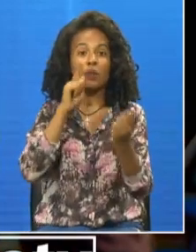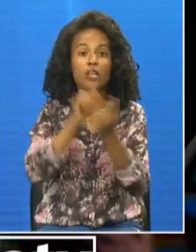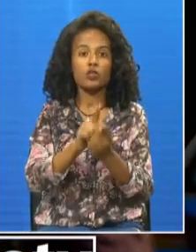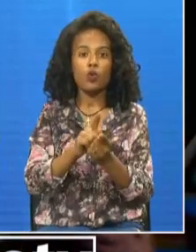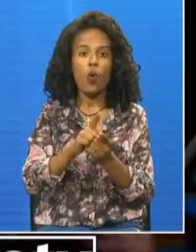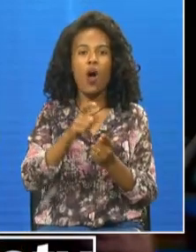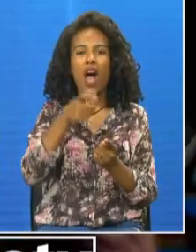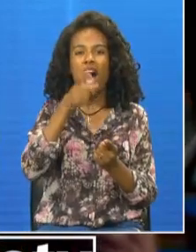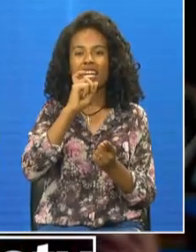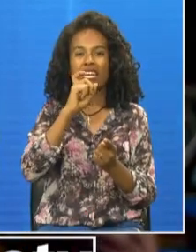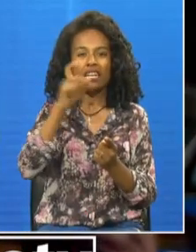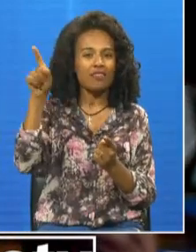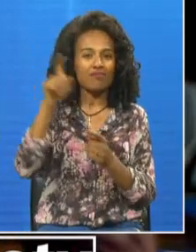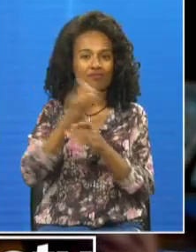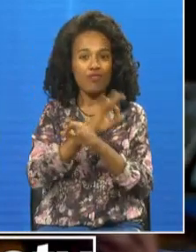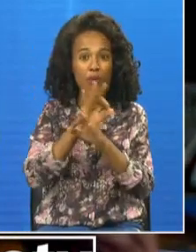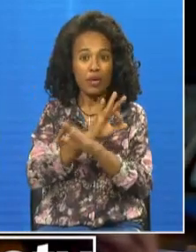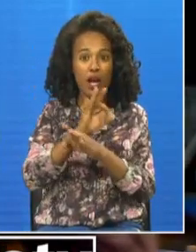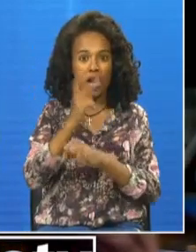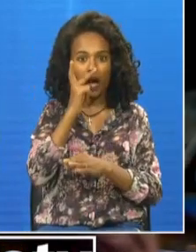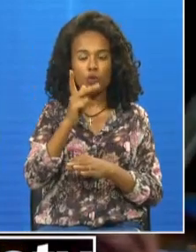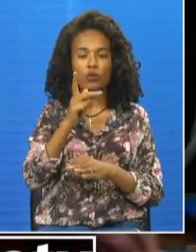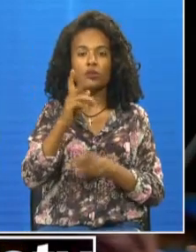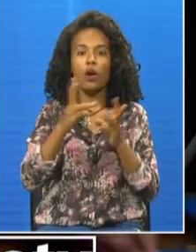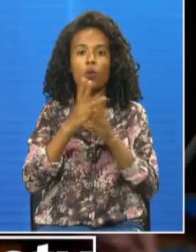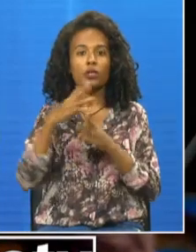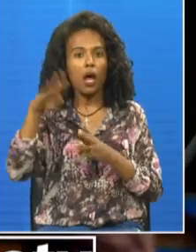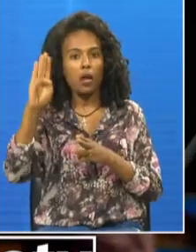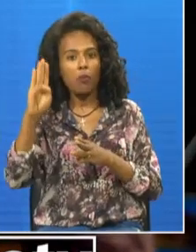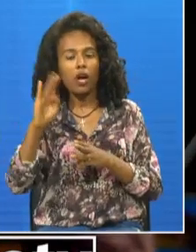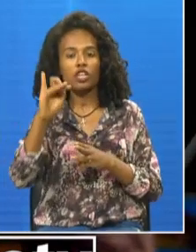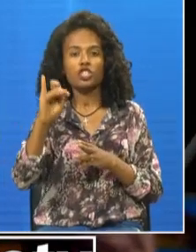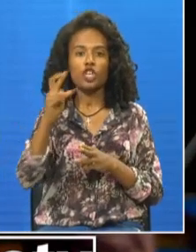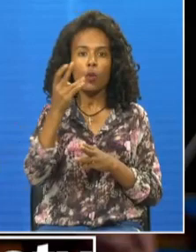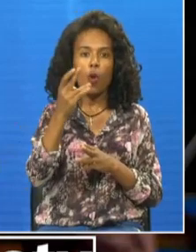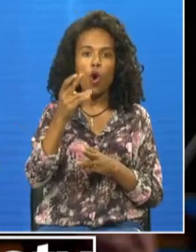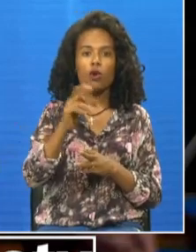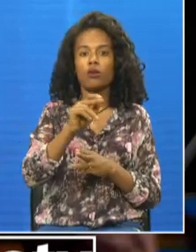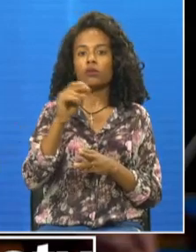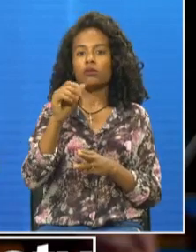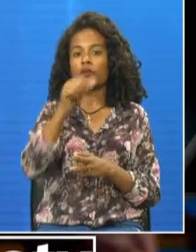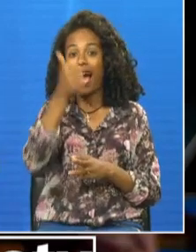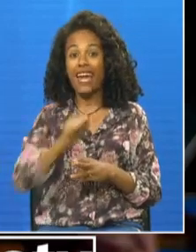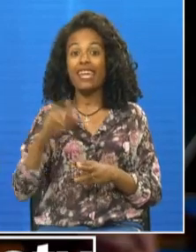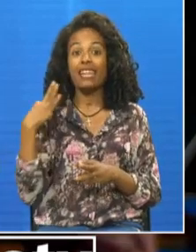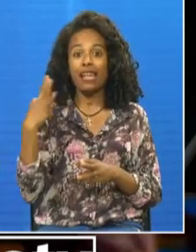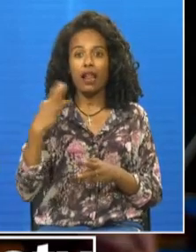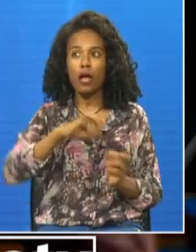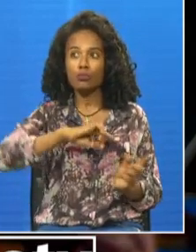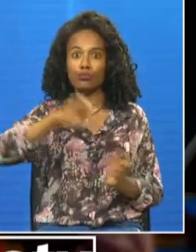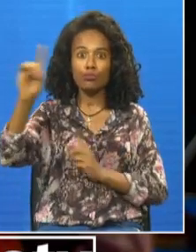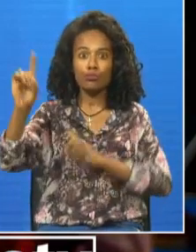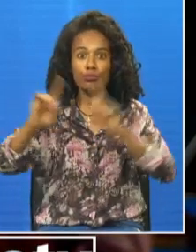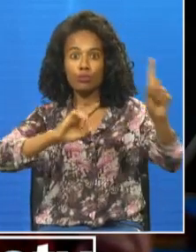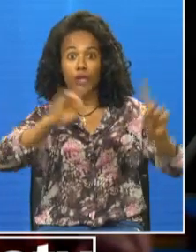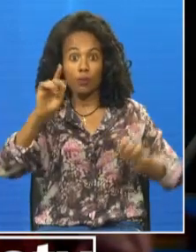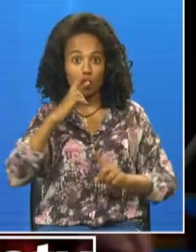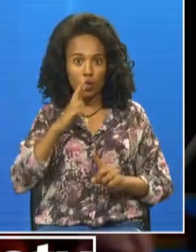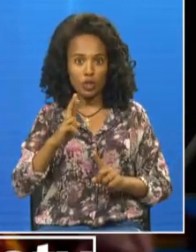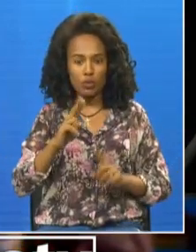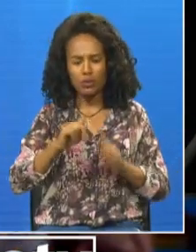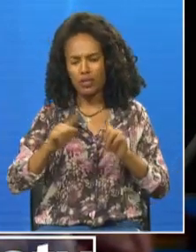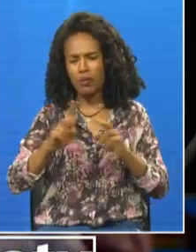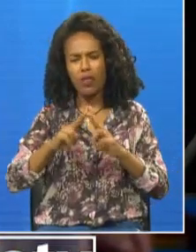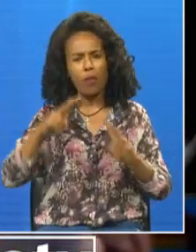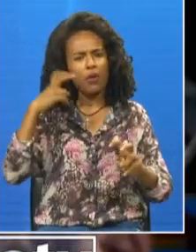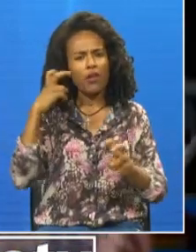በሃይማኖት ተጽዕኖ ሳቢያ ከአብሮነቱ በቀላሉ ለመላቀቅ እንደተቸገረ ነው ያብራሩት። ቤተልሔም ጥጋቡ አነጋግራቸዋለች።